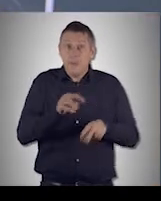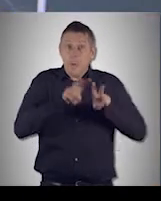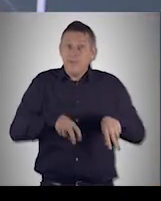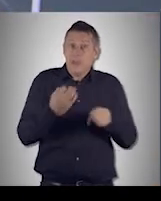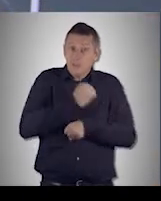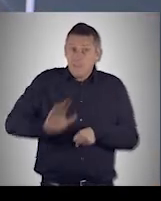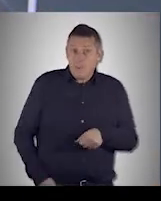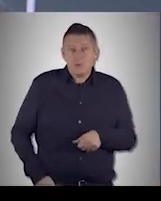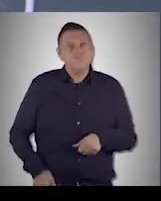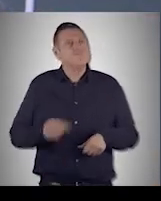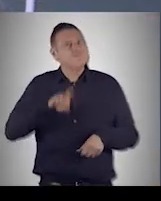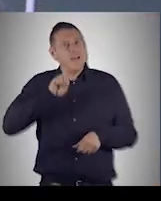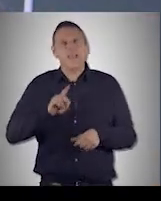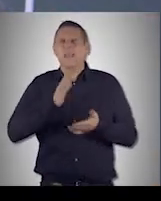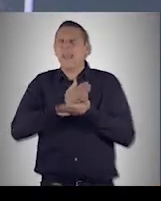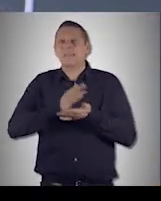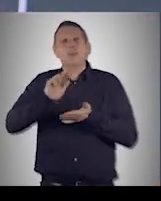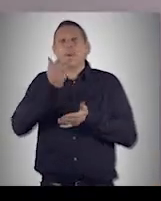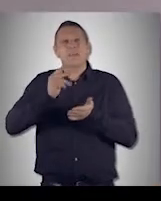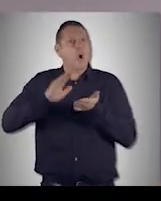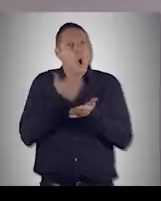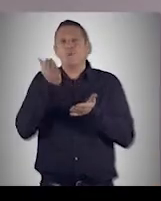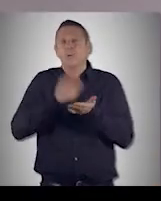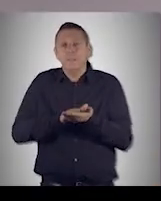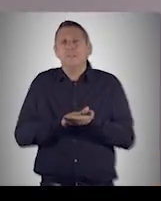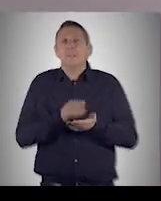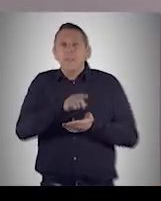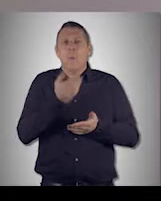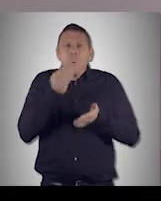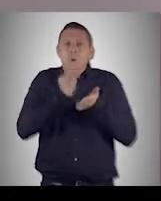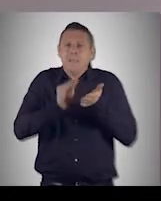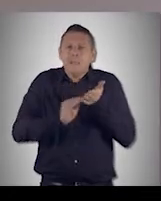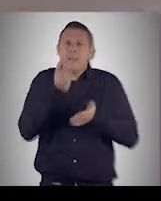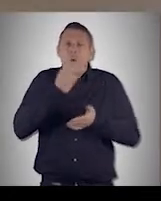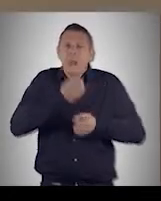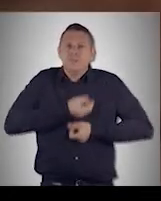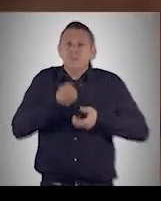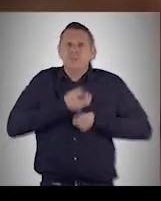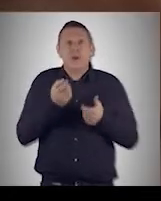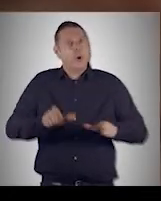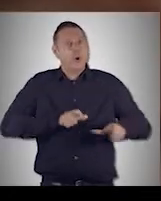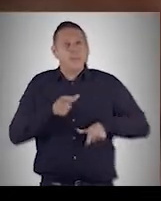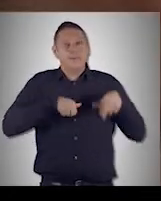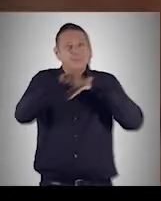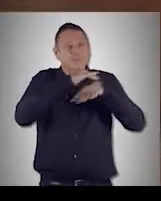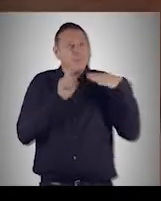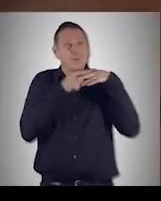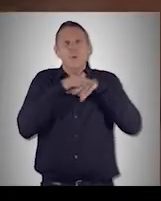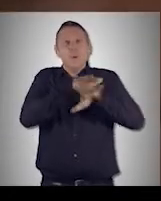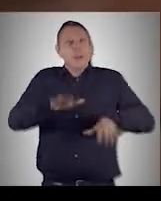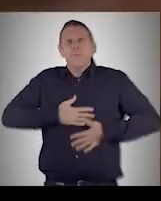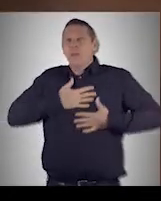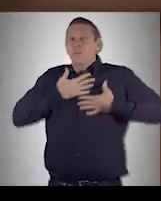brevet. Néanmoins, il redouble sa troisième pour améliorer son expression écrite et orale. C'est parmi ses camarades que Théo